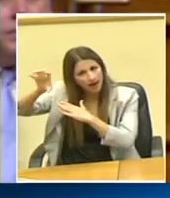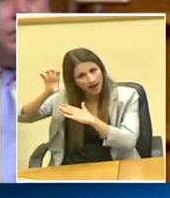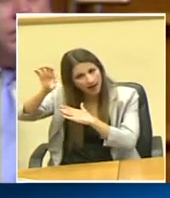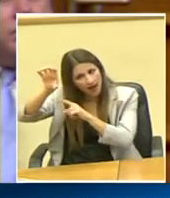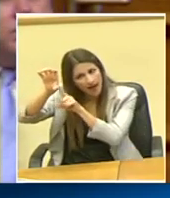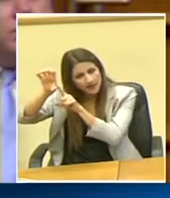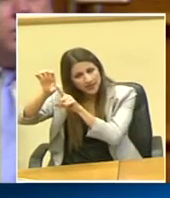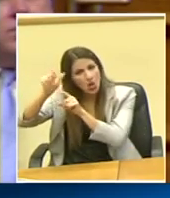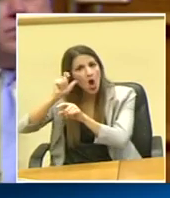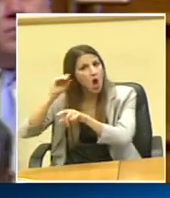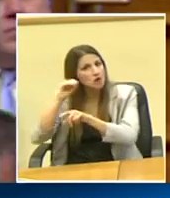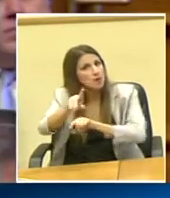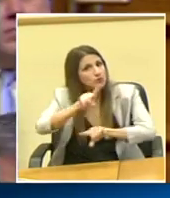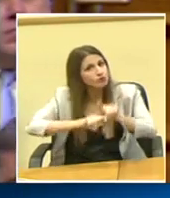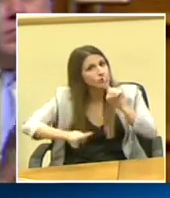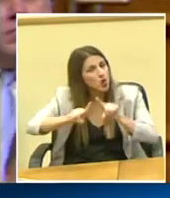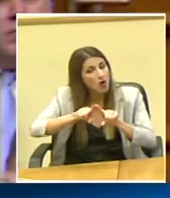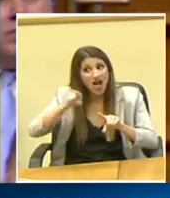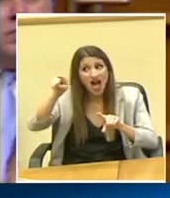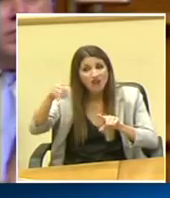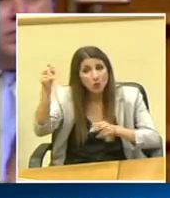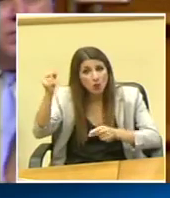της πρώην Γιουγκοσλαβικής Δημοκρατίας της Μακεδονίας.